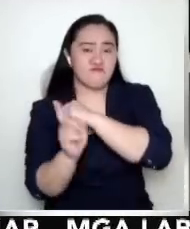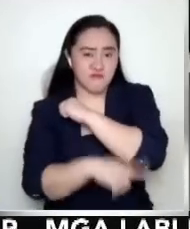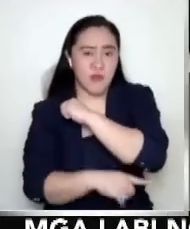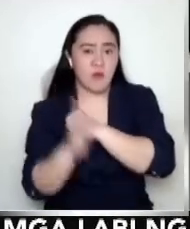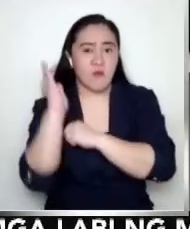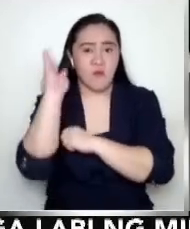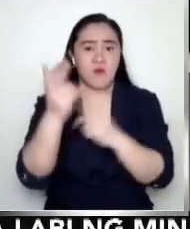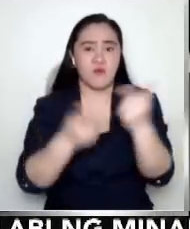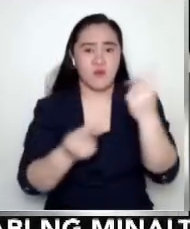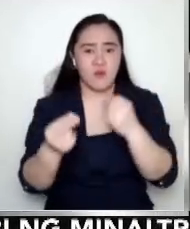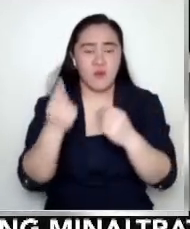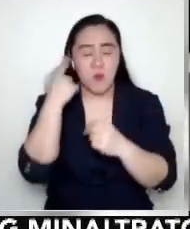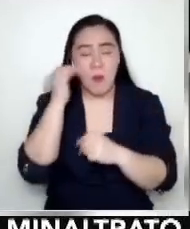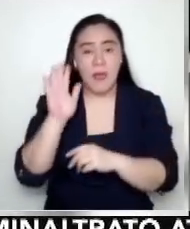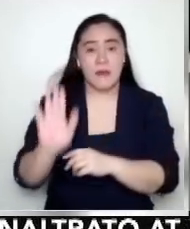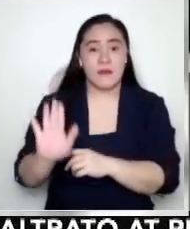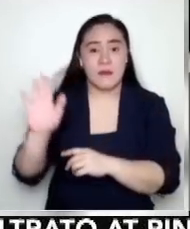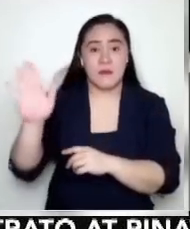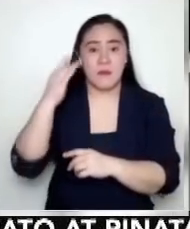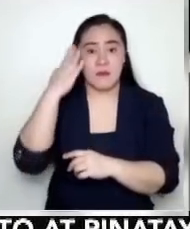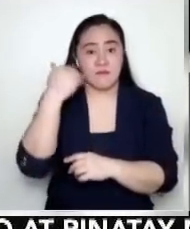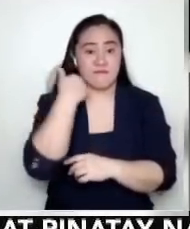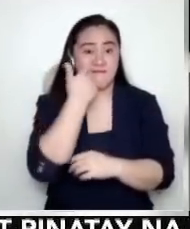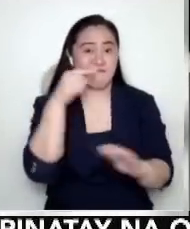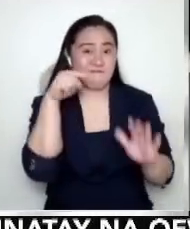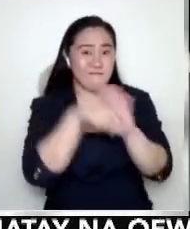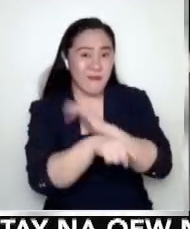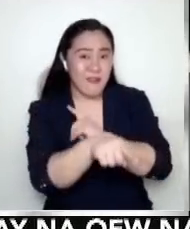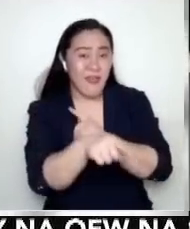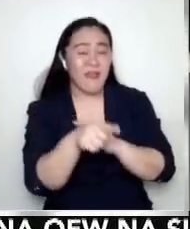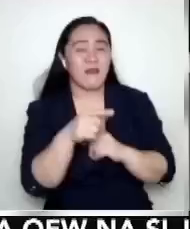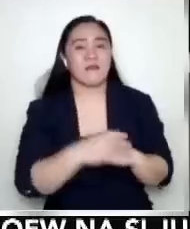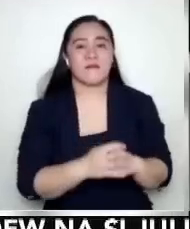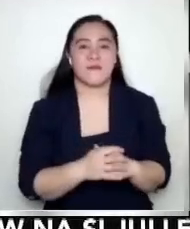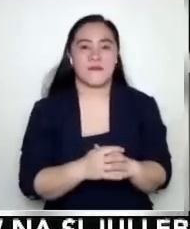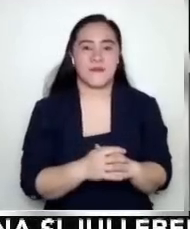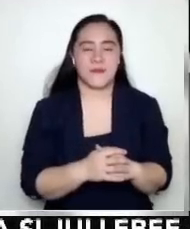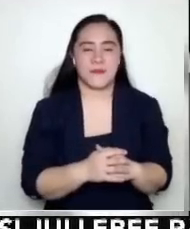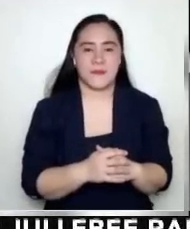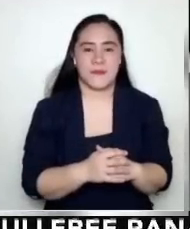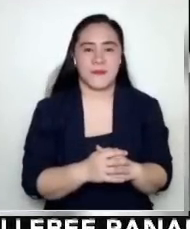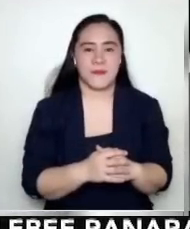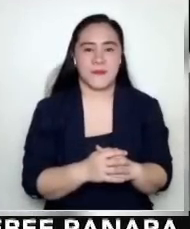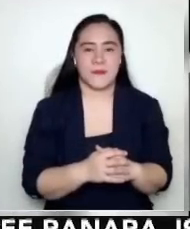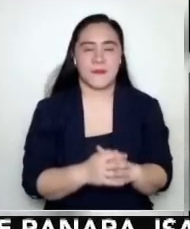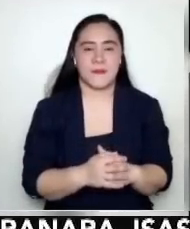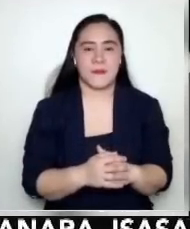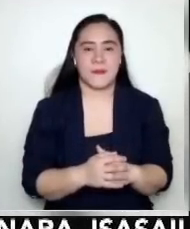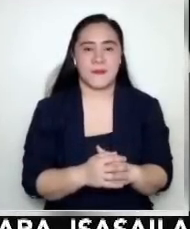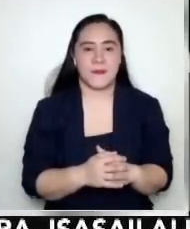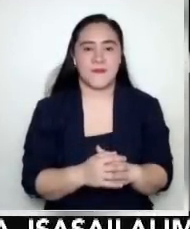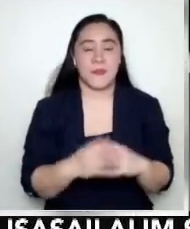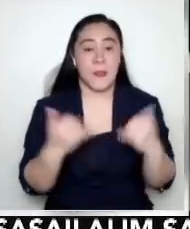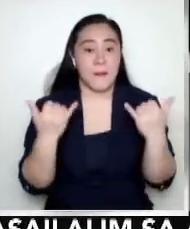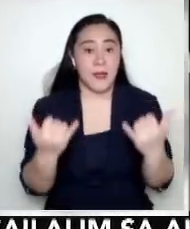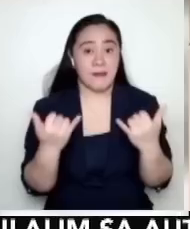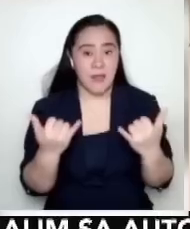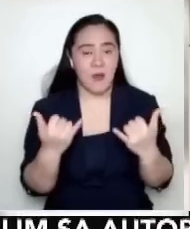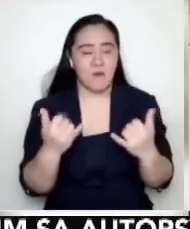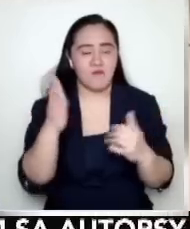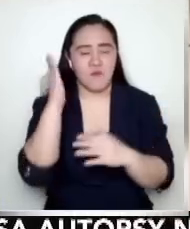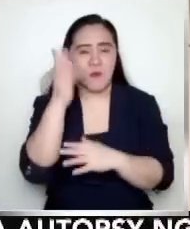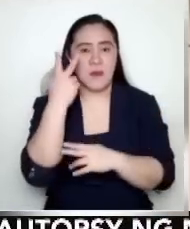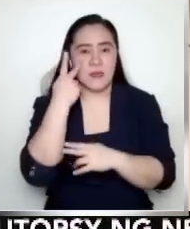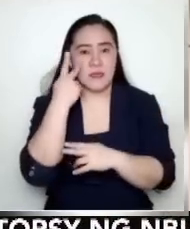nangyari pong namatay. Definite na yun na blacklisted. Definite na po yun, ma'am. So, mabablacklist po natin yung employer.